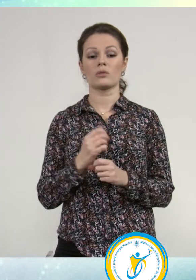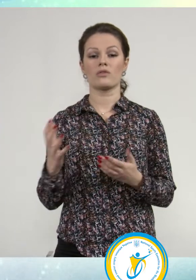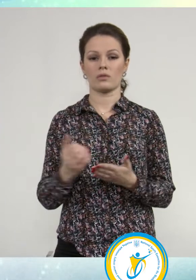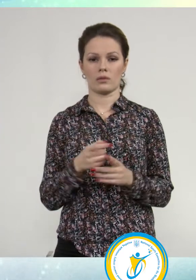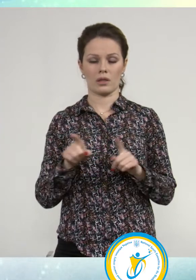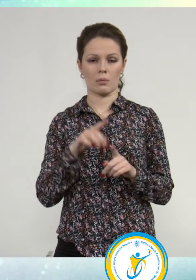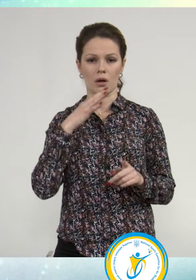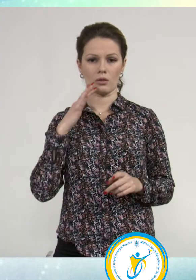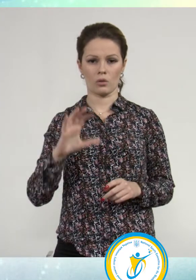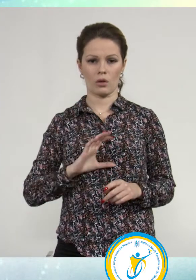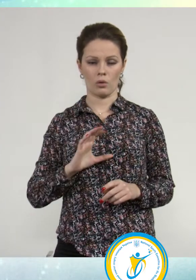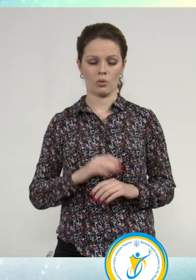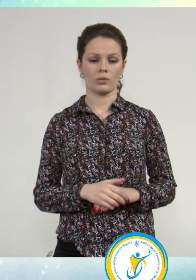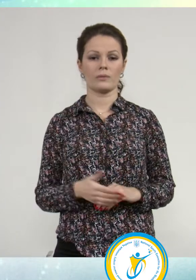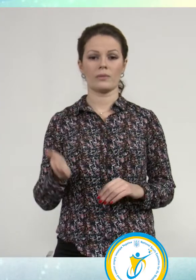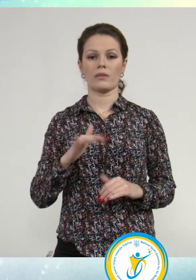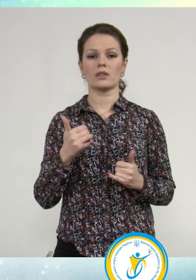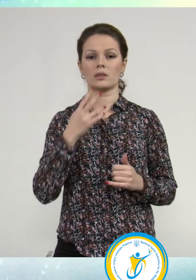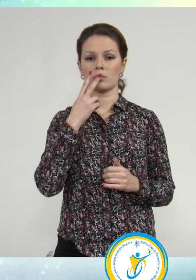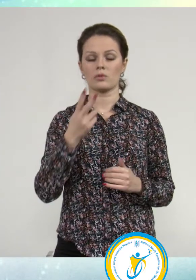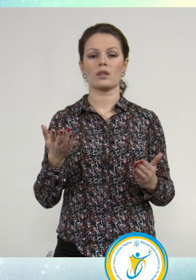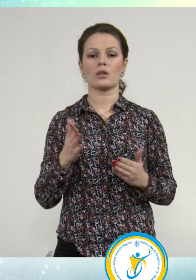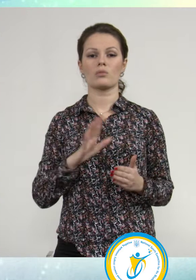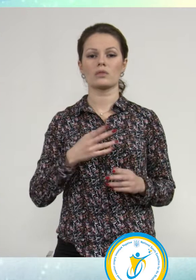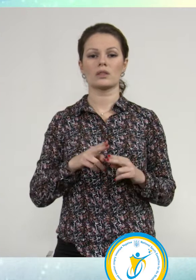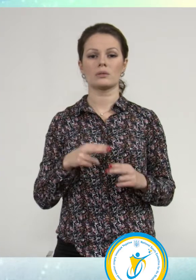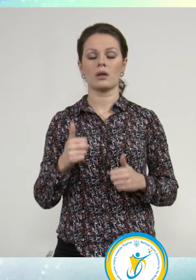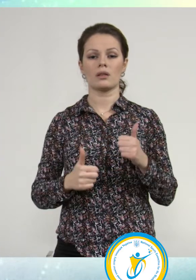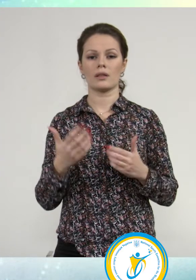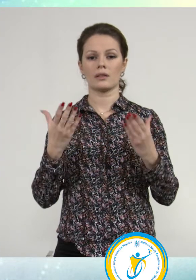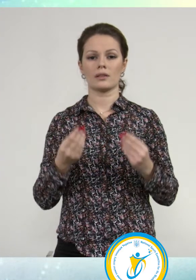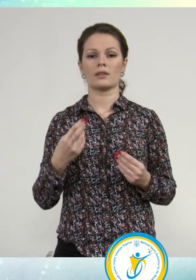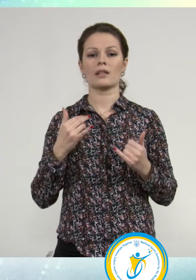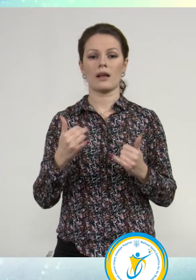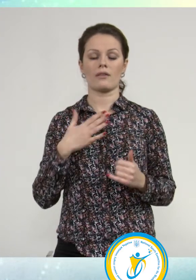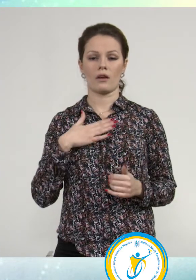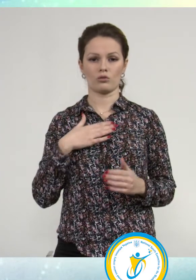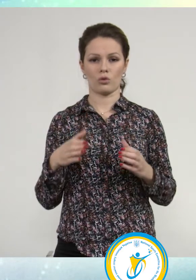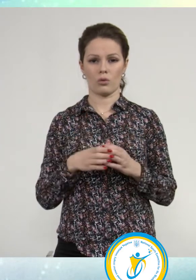давайте зараз подивимось, яким був цей змагальний день для нашої команди загалом.